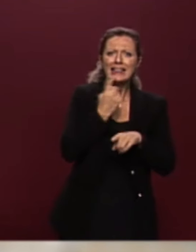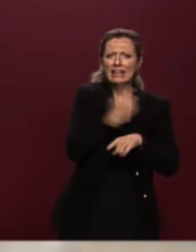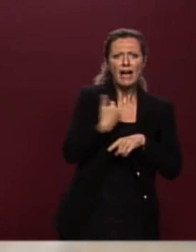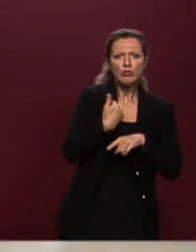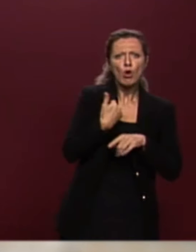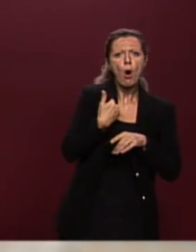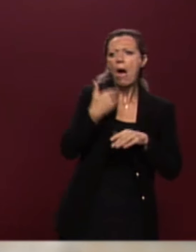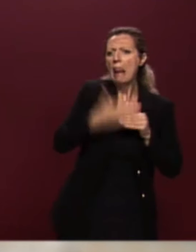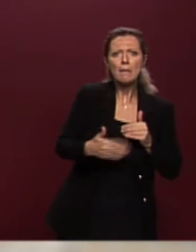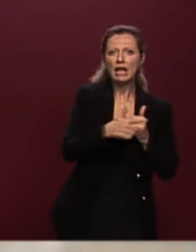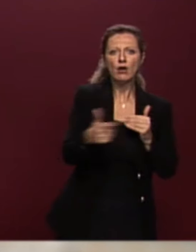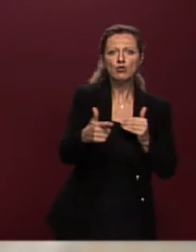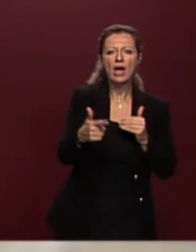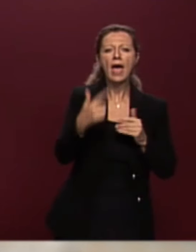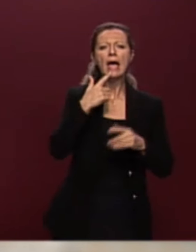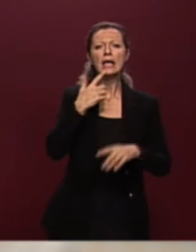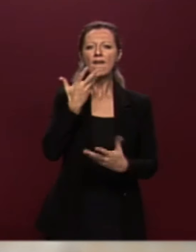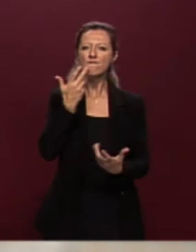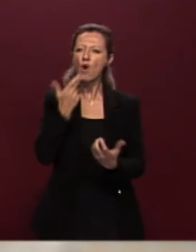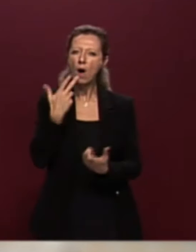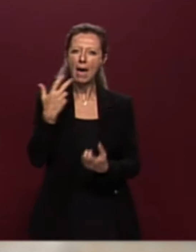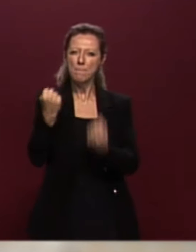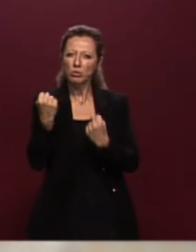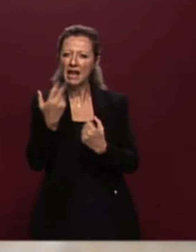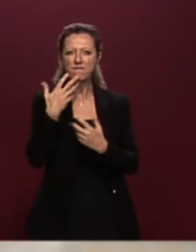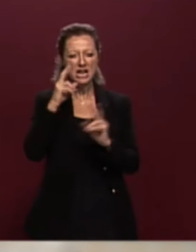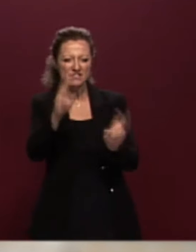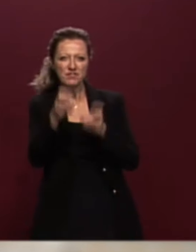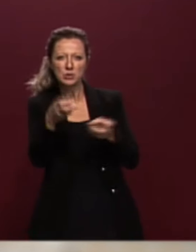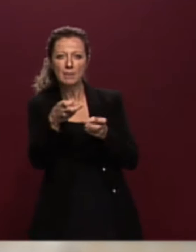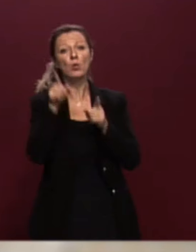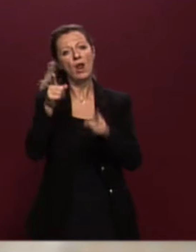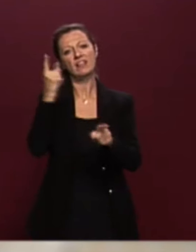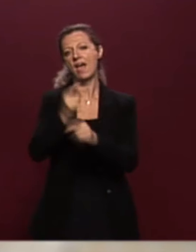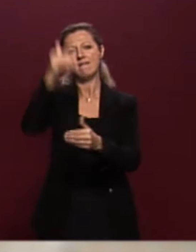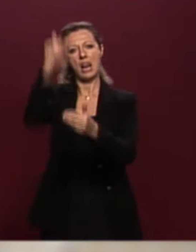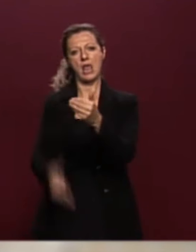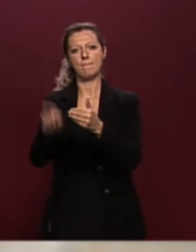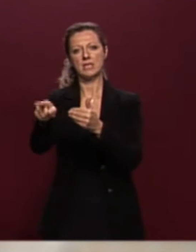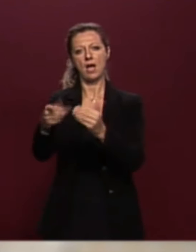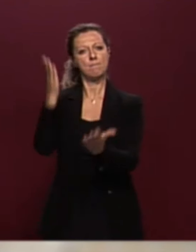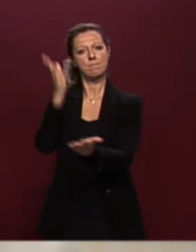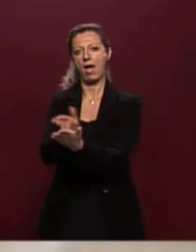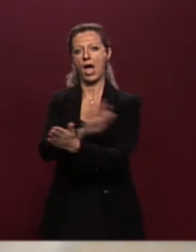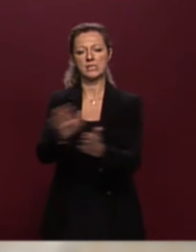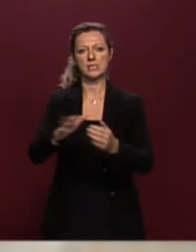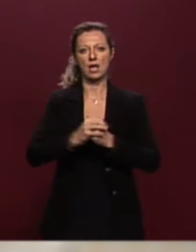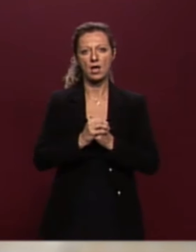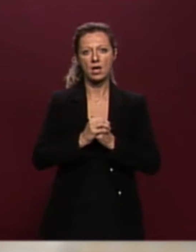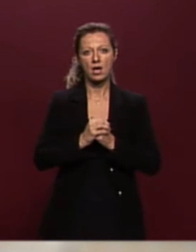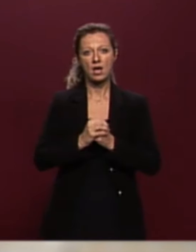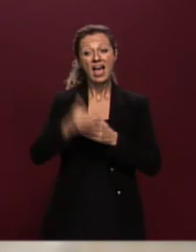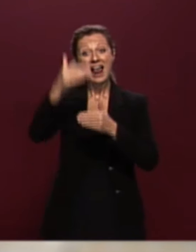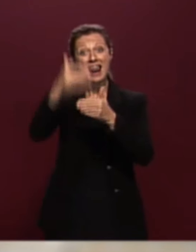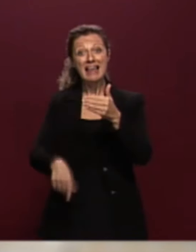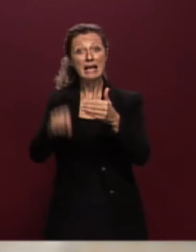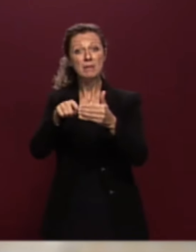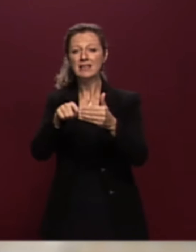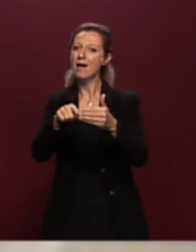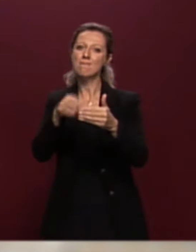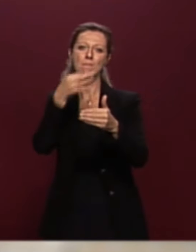limitato. È la smania di potere e di sfruttamento che dovrebbe finalmente porsi un limite. Quel limite che troppo spesso non